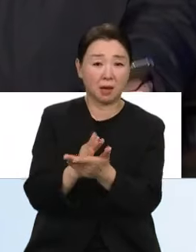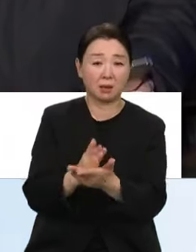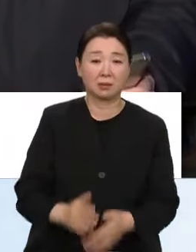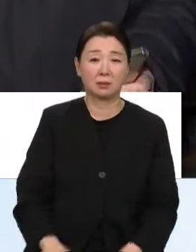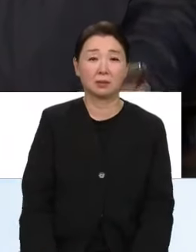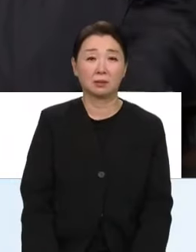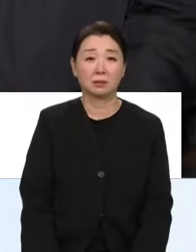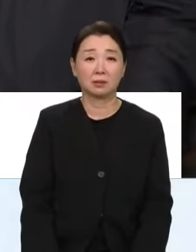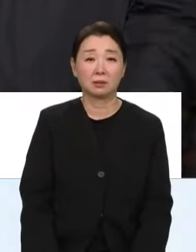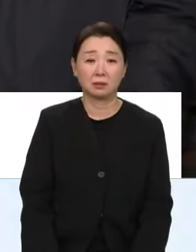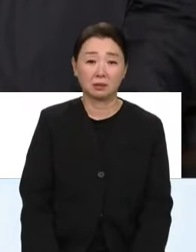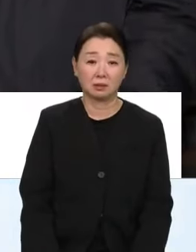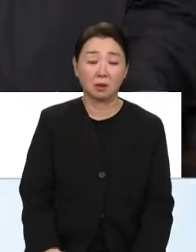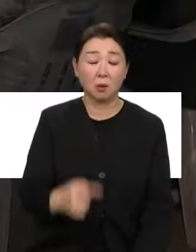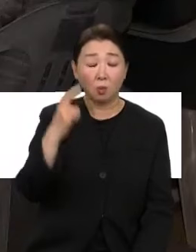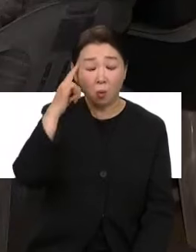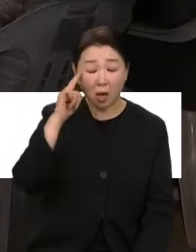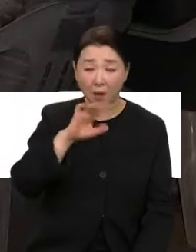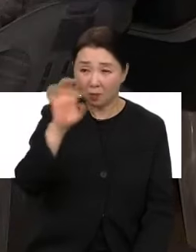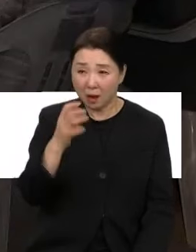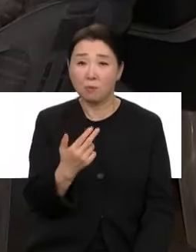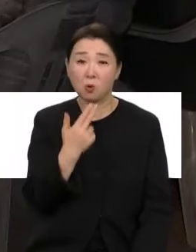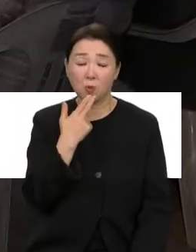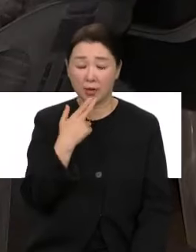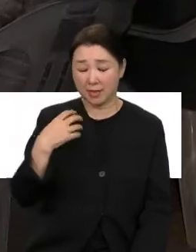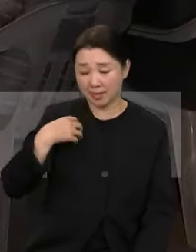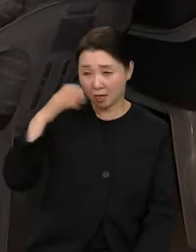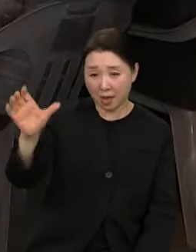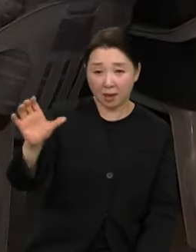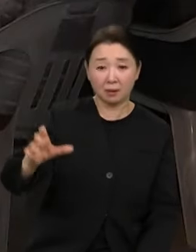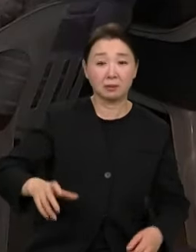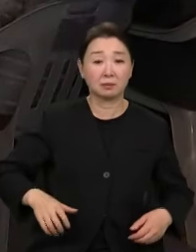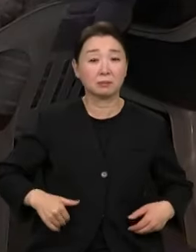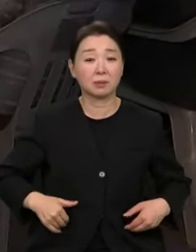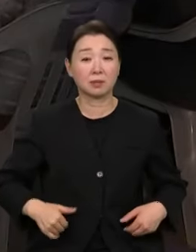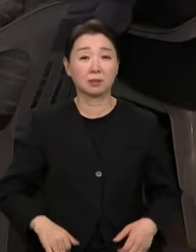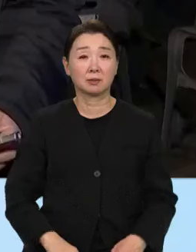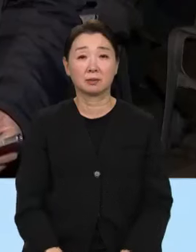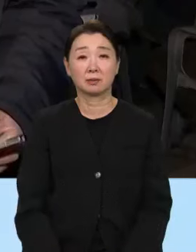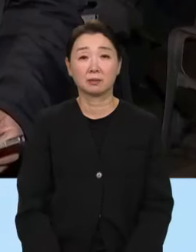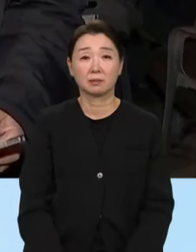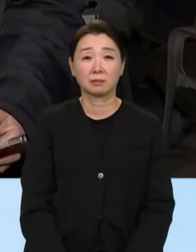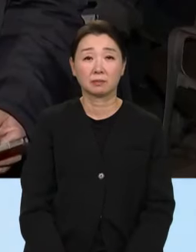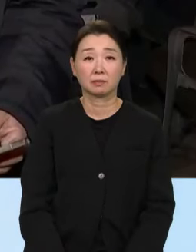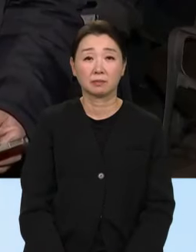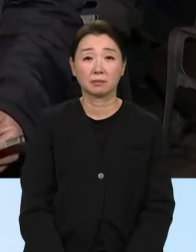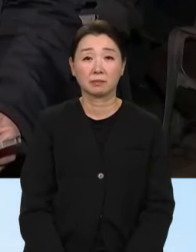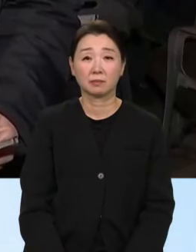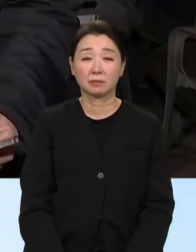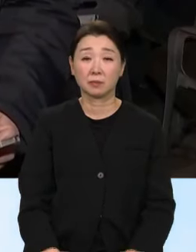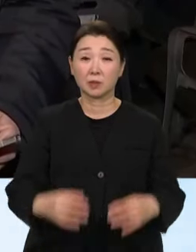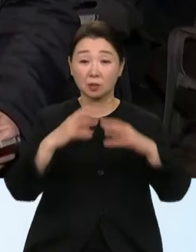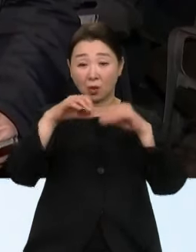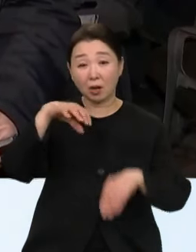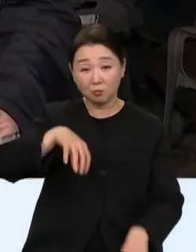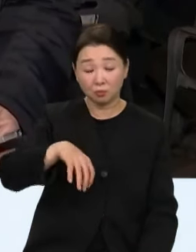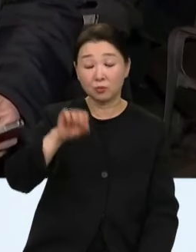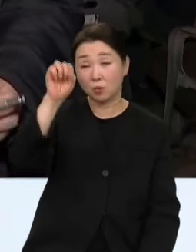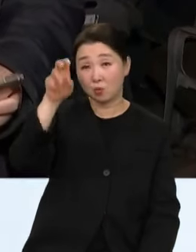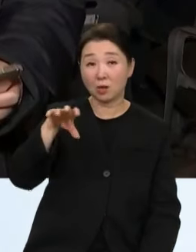했습니다. 이런 일도 없도록 반드시 책임을 물어야 한다는 겁니다. 네, 지금 저희가 광화문과